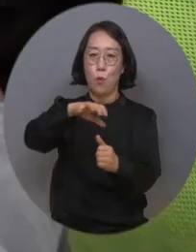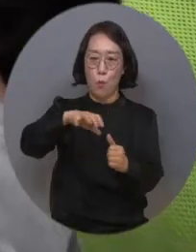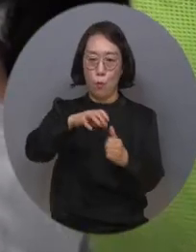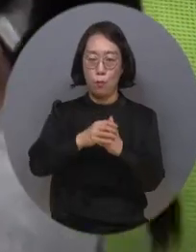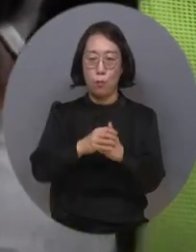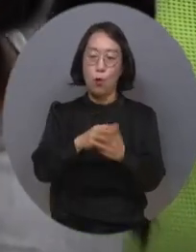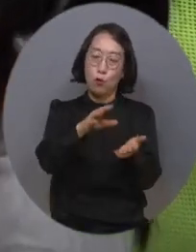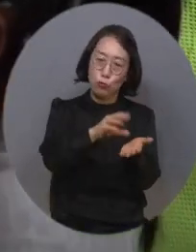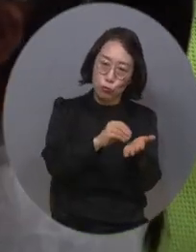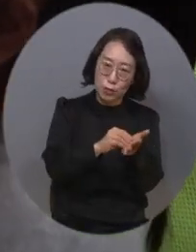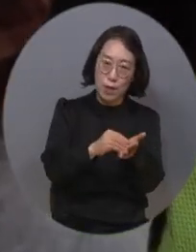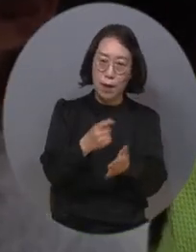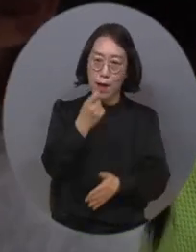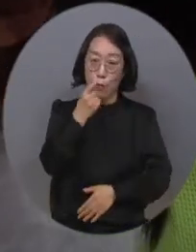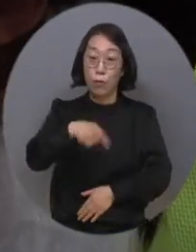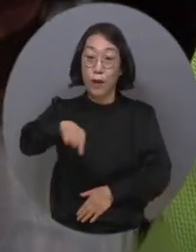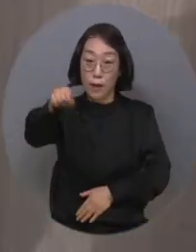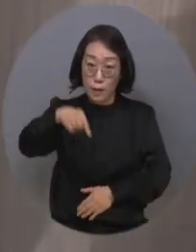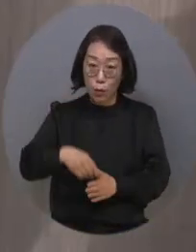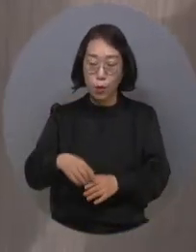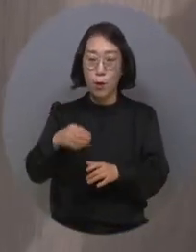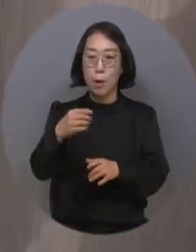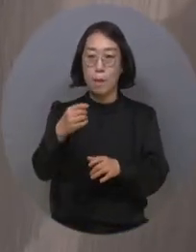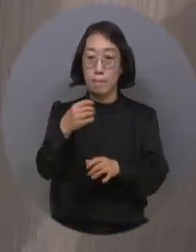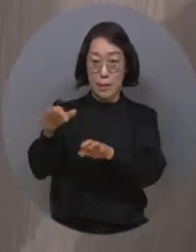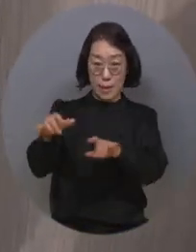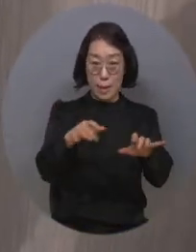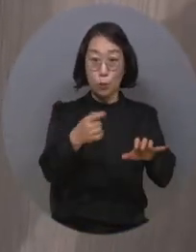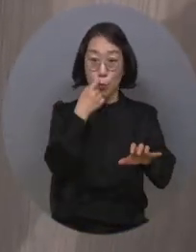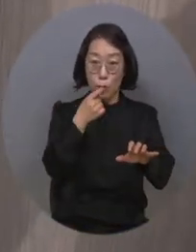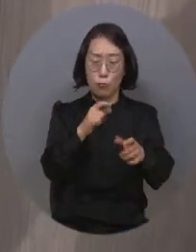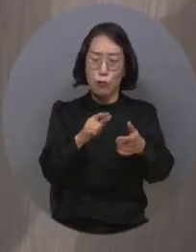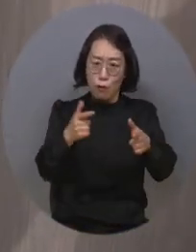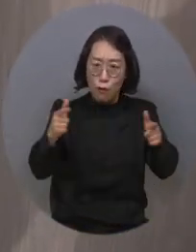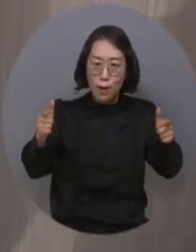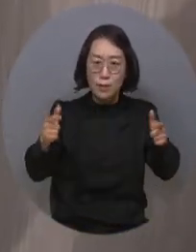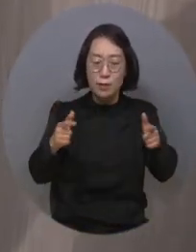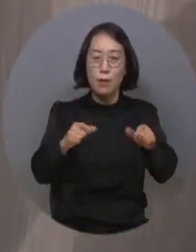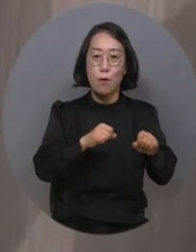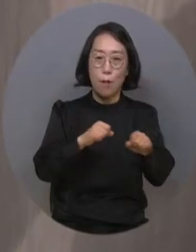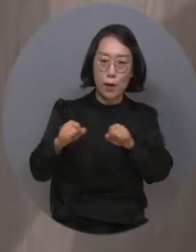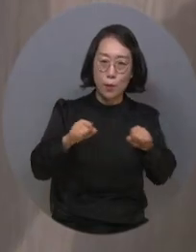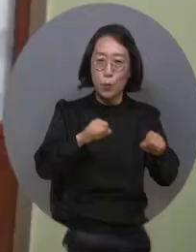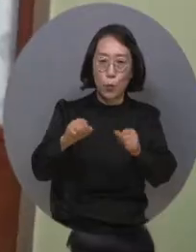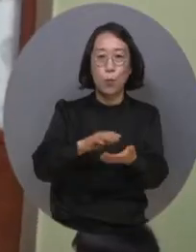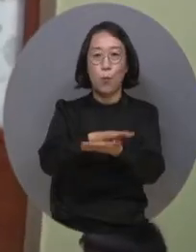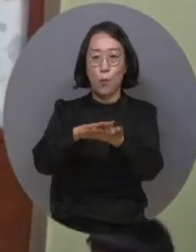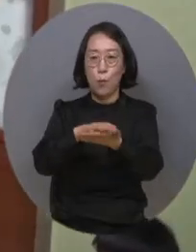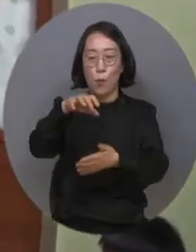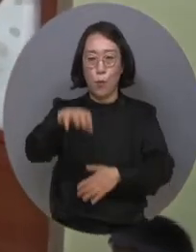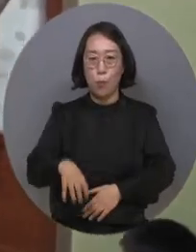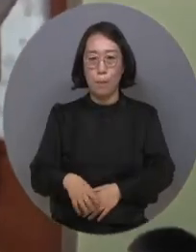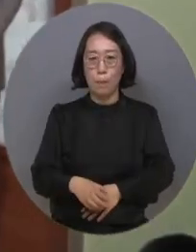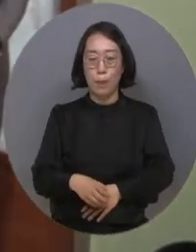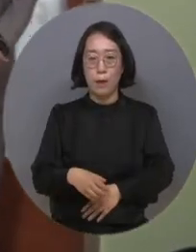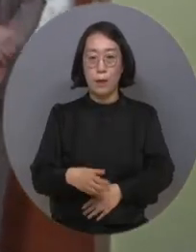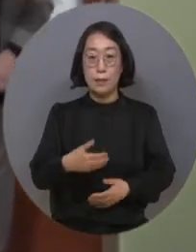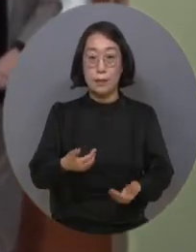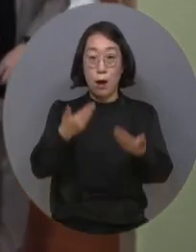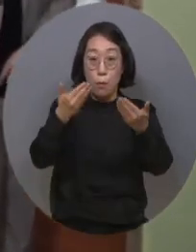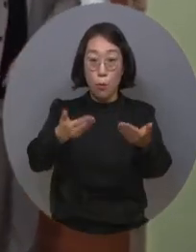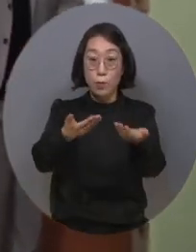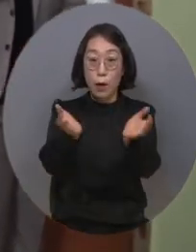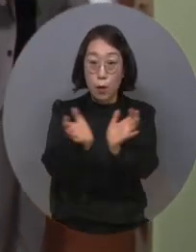하고 학원을 다녀오기도 하고 피아노 레슨을 받는 등 다양한 모습으로 시간을 보냅니다 명지에는